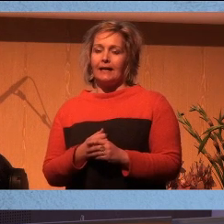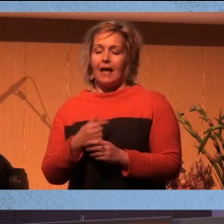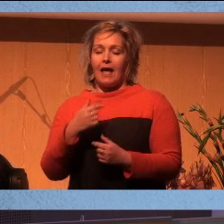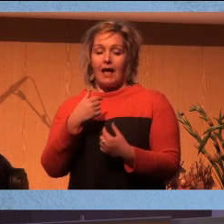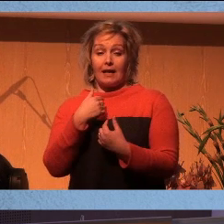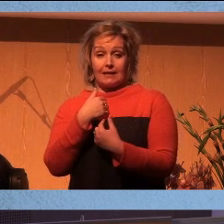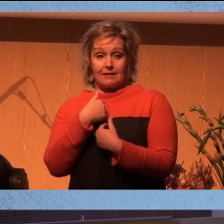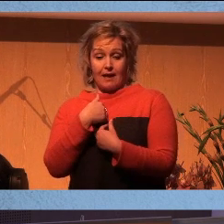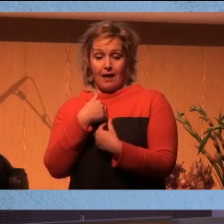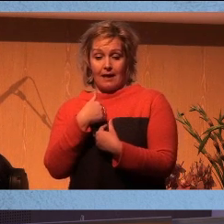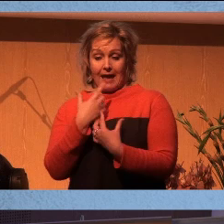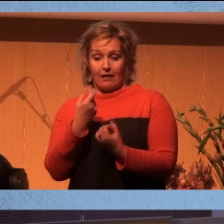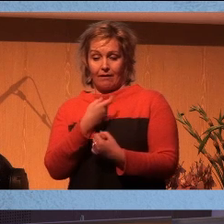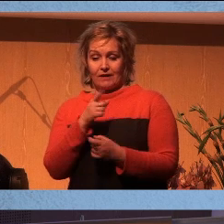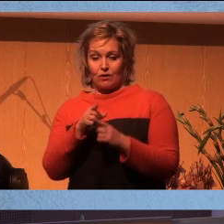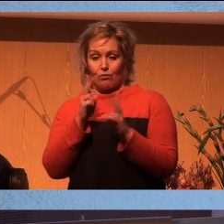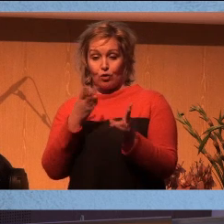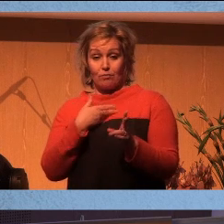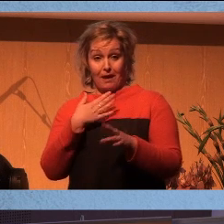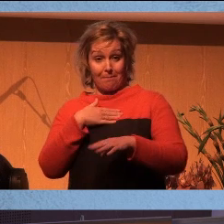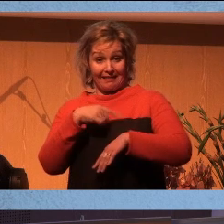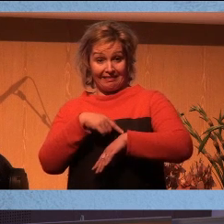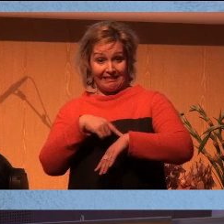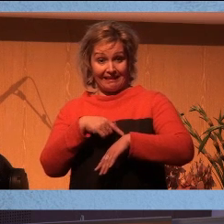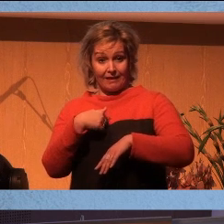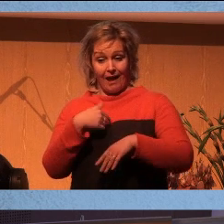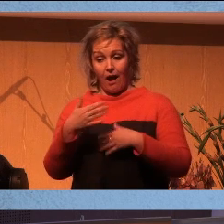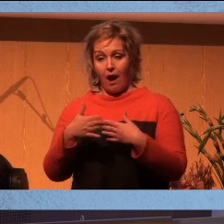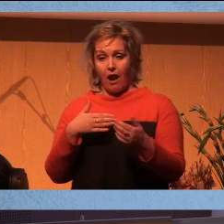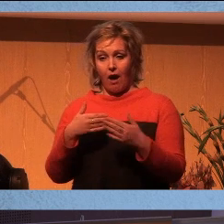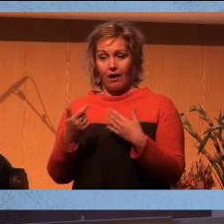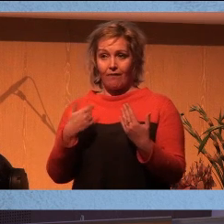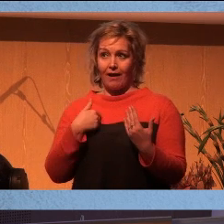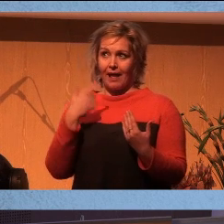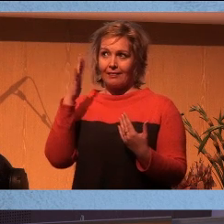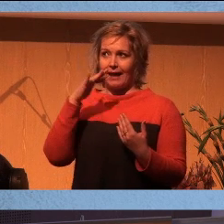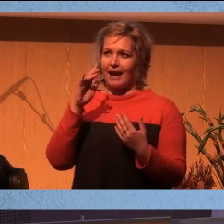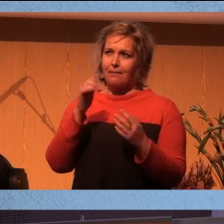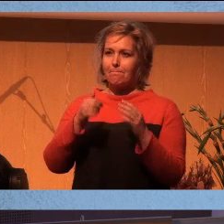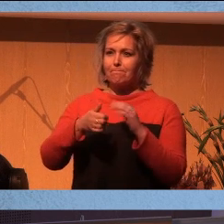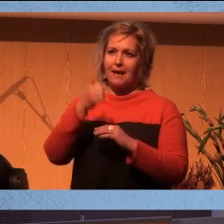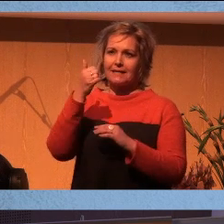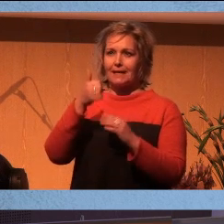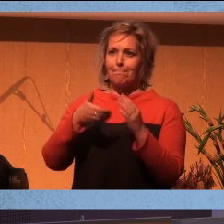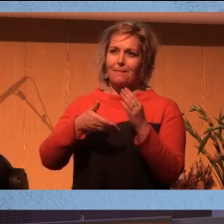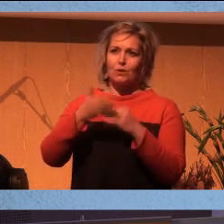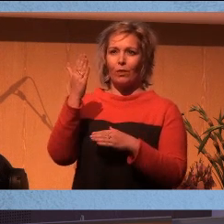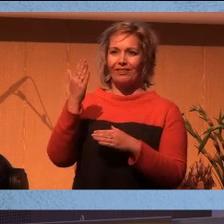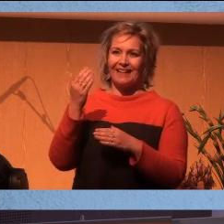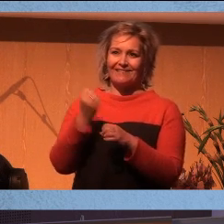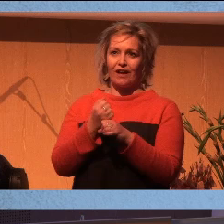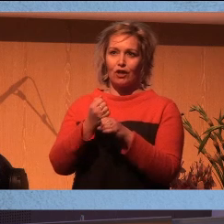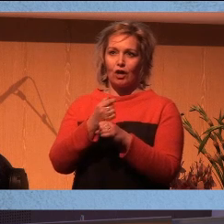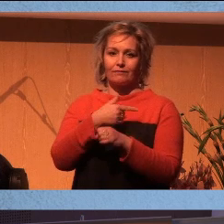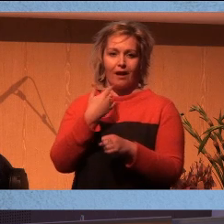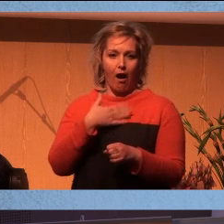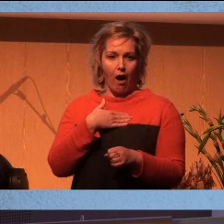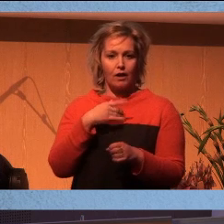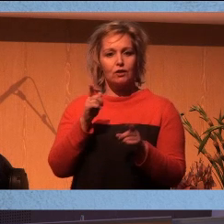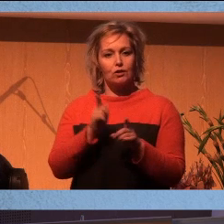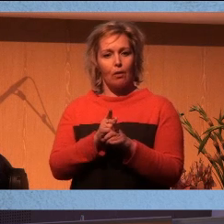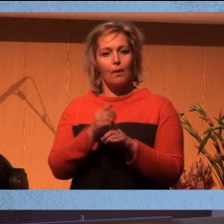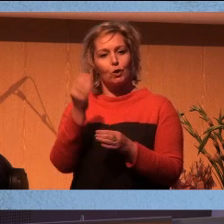Jeg er en av de som bruker mye av tiden min på å lage hva jeg tenker er noe av de beste beslutningsstøtteverktøyene vi har, som